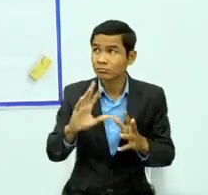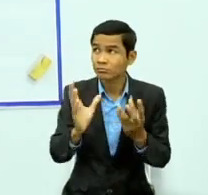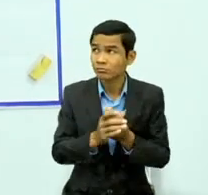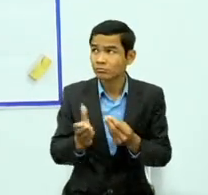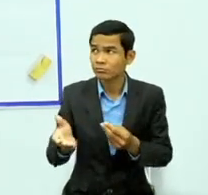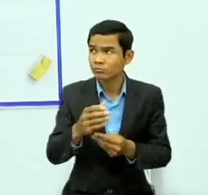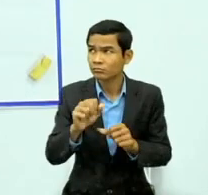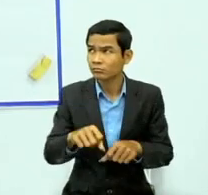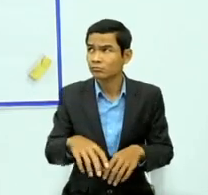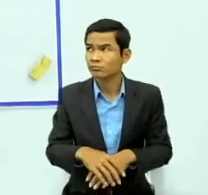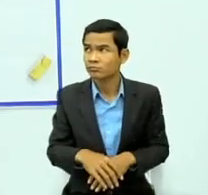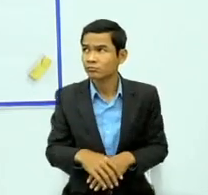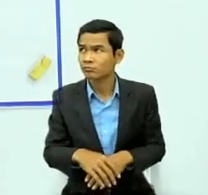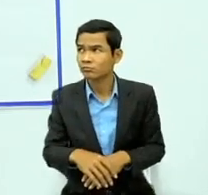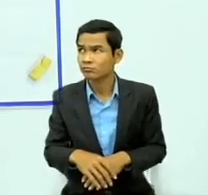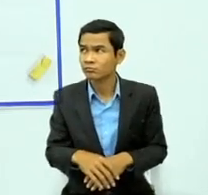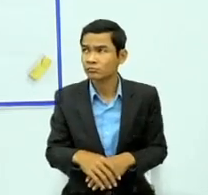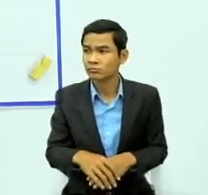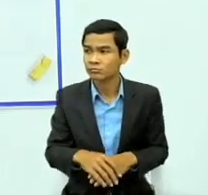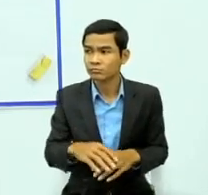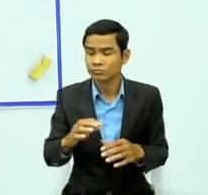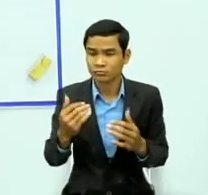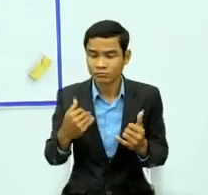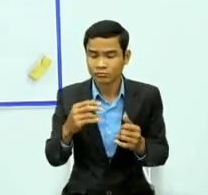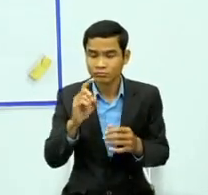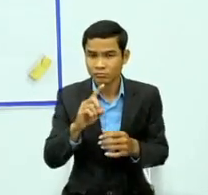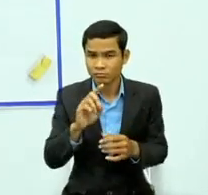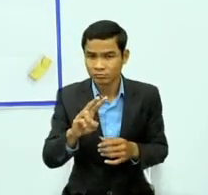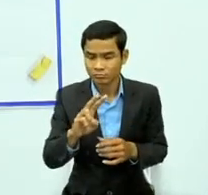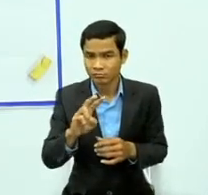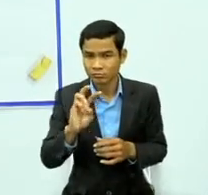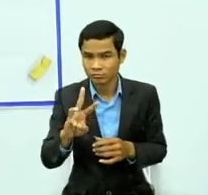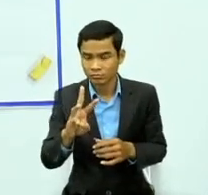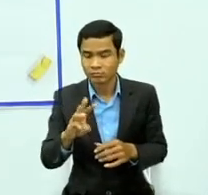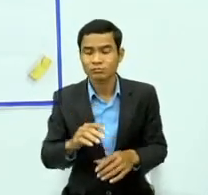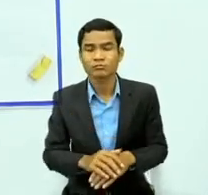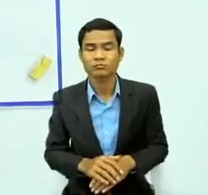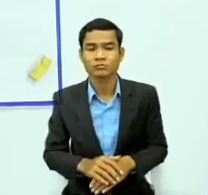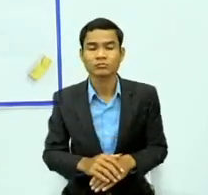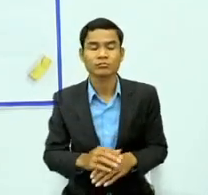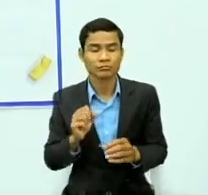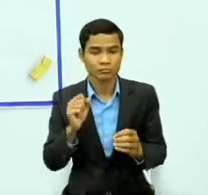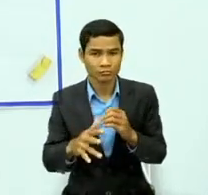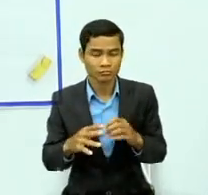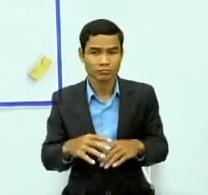អកូនកូនឥឡូវកូនកូនចូលរួមចាអានជាមួយអ្នកគ្រូទាំងអស់គ្នាណា ចាប់ផ្ដើមអ្នកគ្រូរាប់ដល់ 3 1 2 3